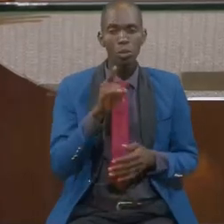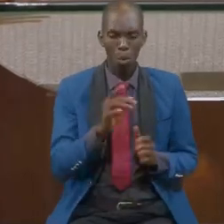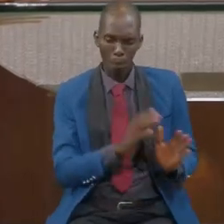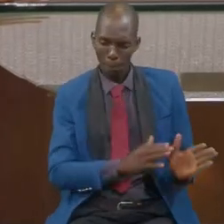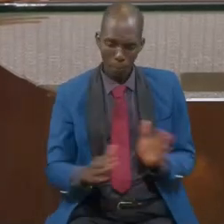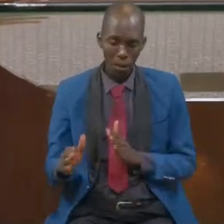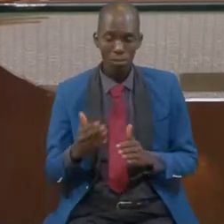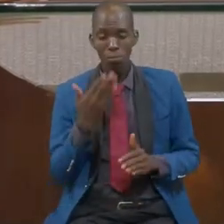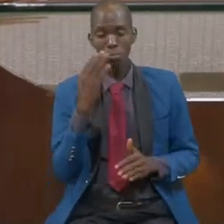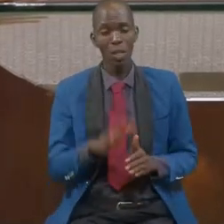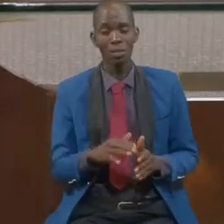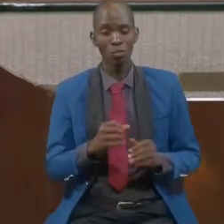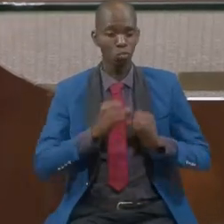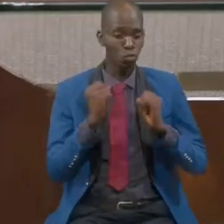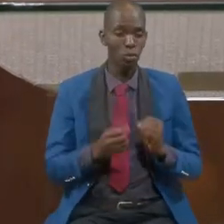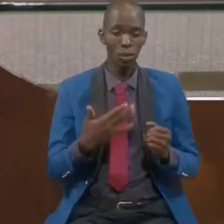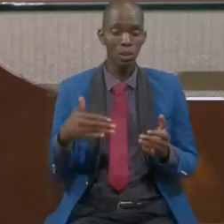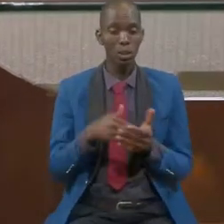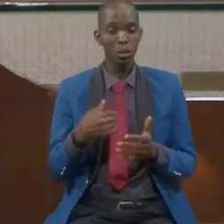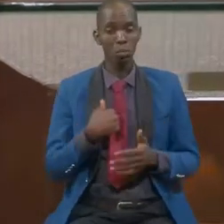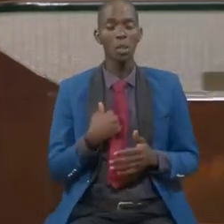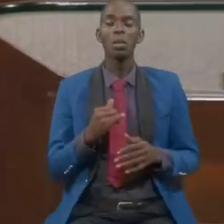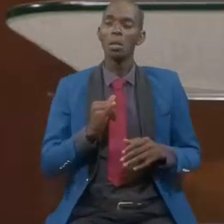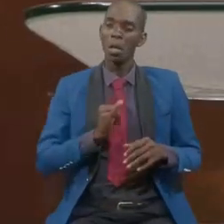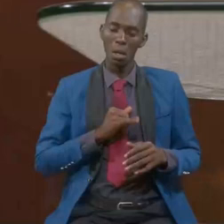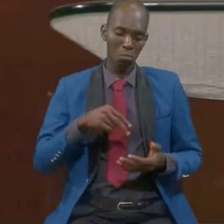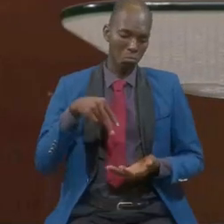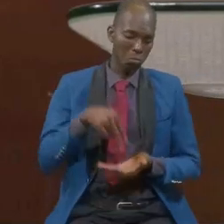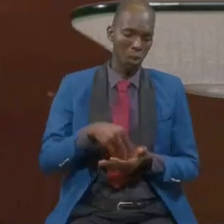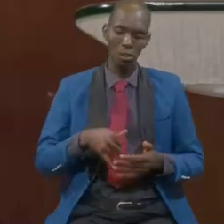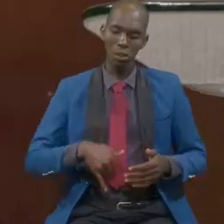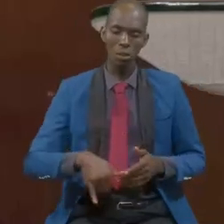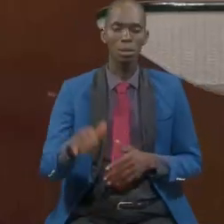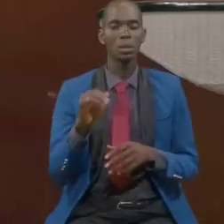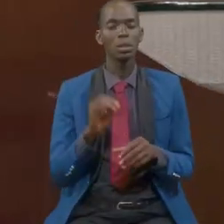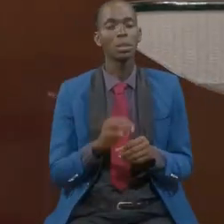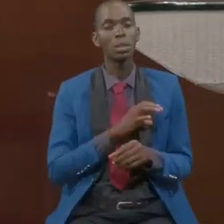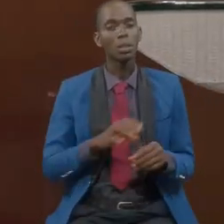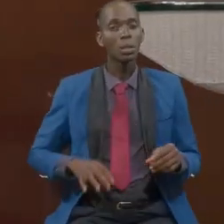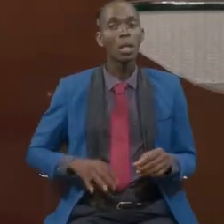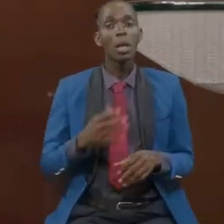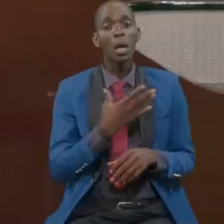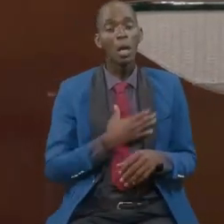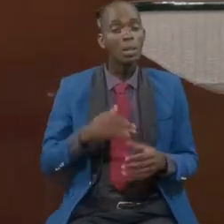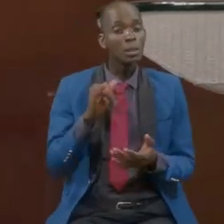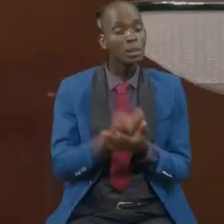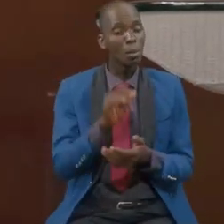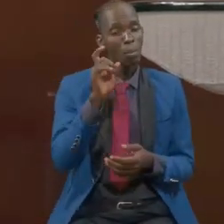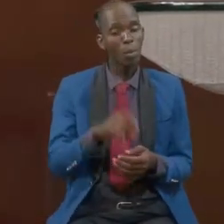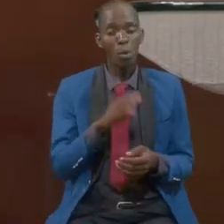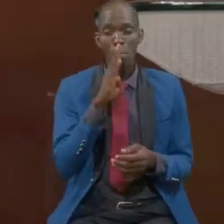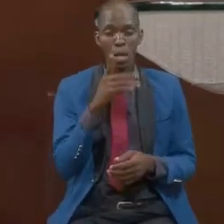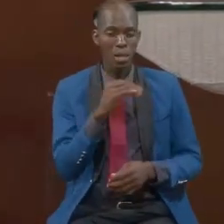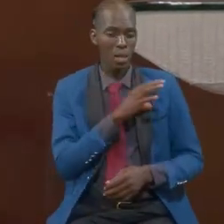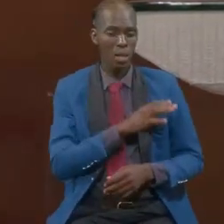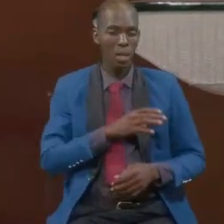ont planifié, traduit, voici là où je me tiens, c'est le caractère de Christ. Et c'est le caractère